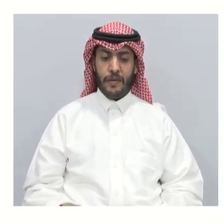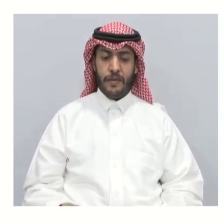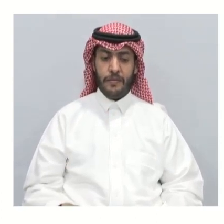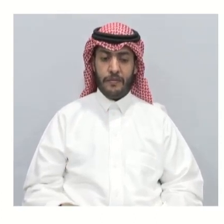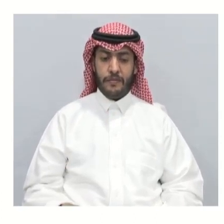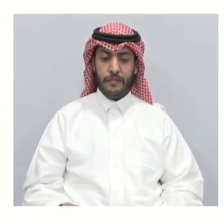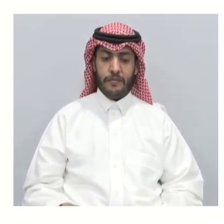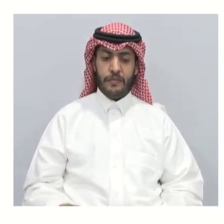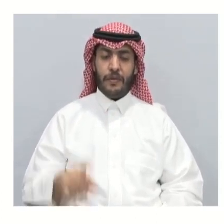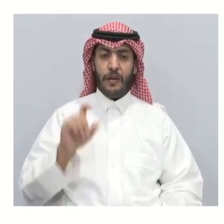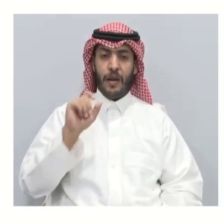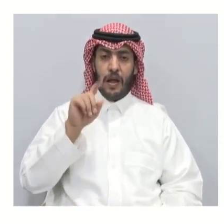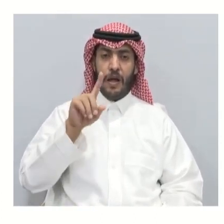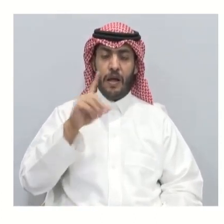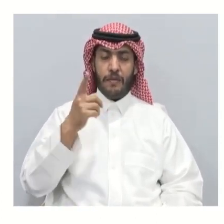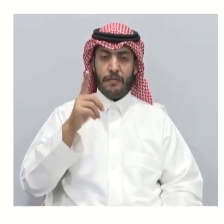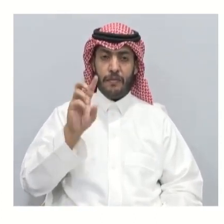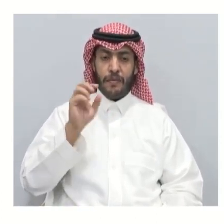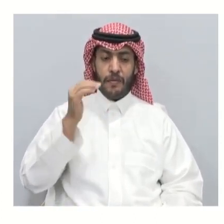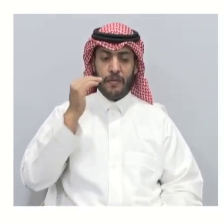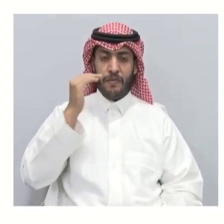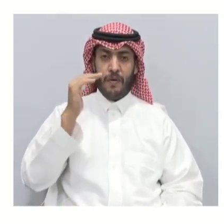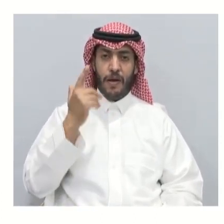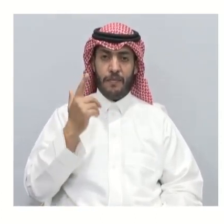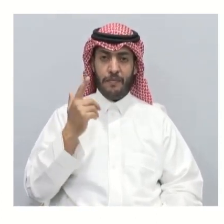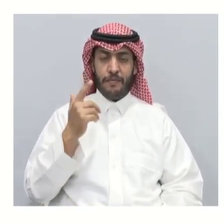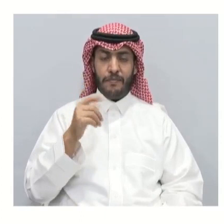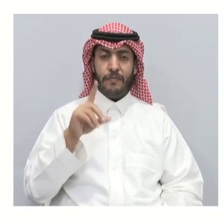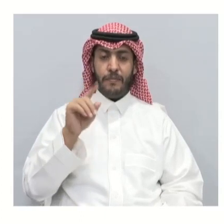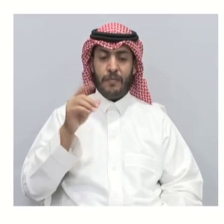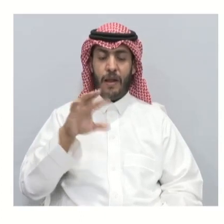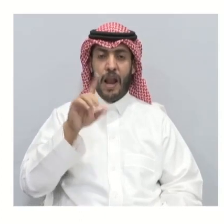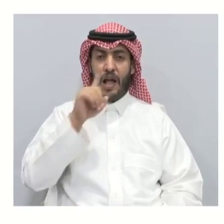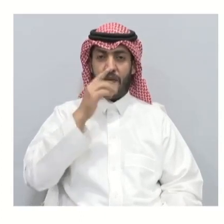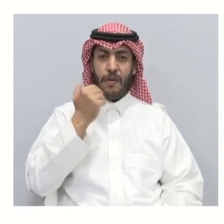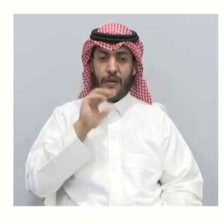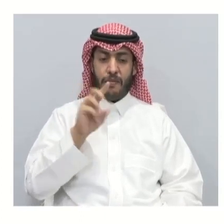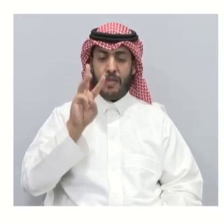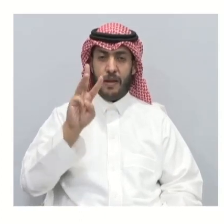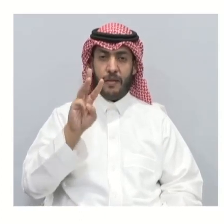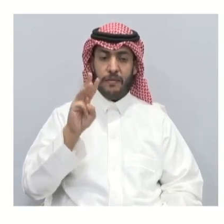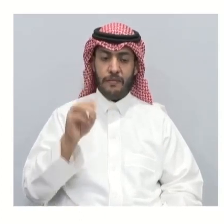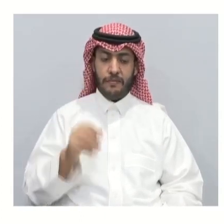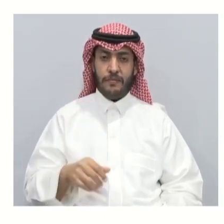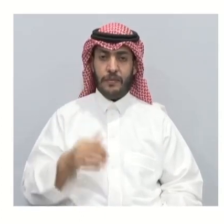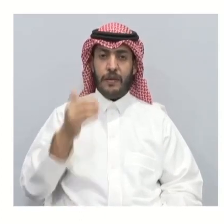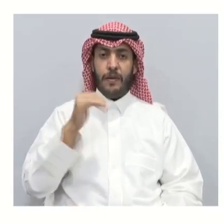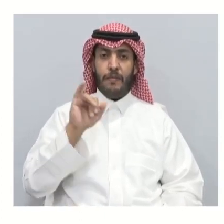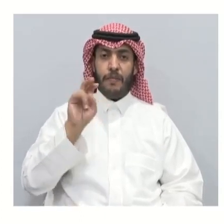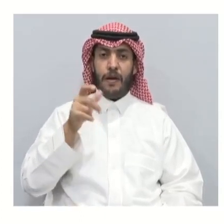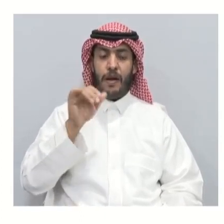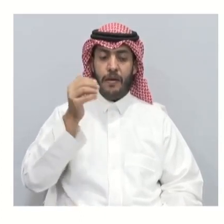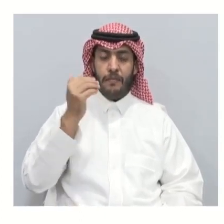بارك الله فيكم الجزء العلوي ماذا اكتب فيه بارك الله فيكم عدد الاشياء غير الصفراء هو ثلاث طيب في المقام